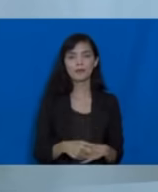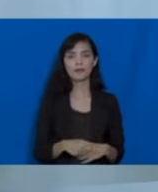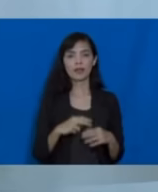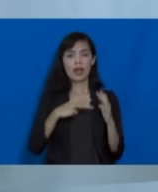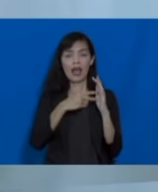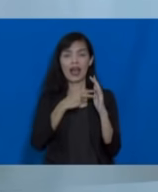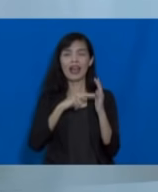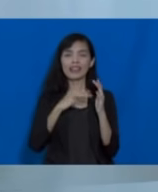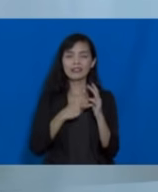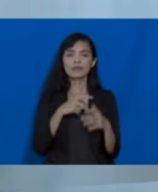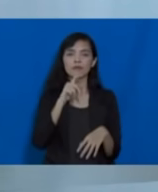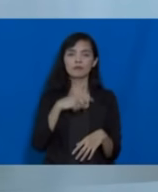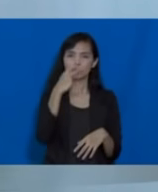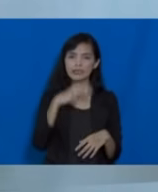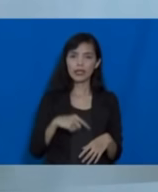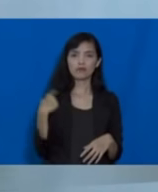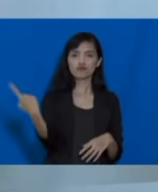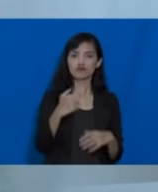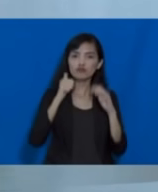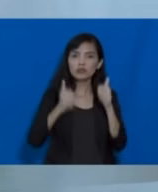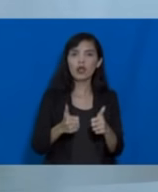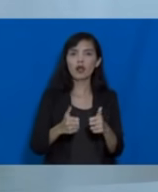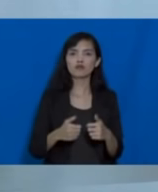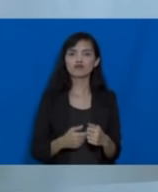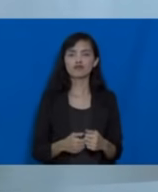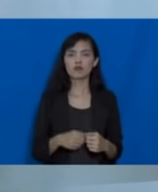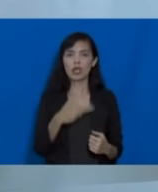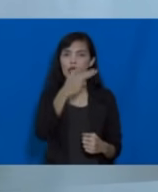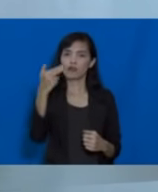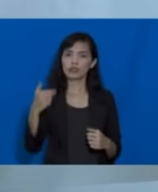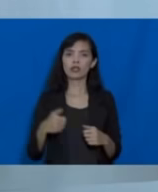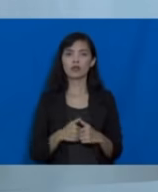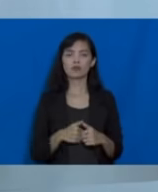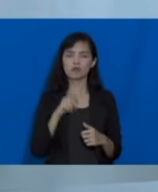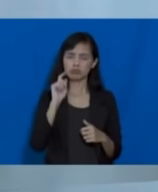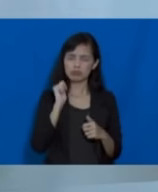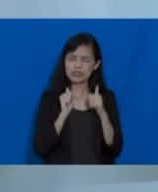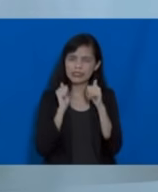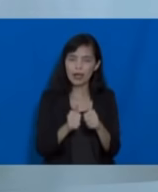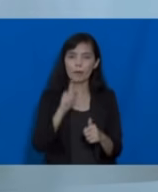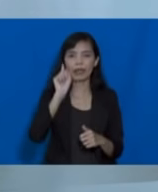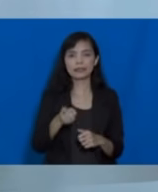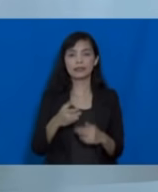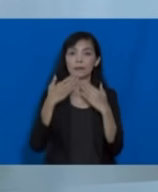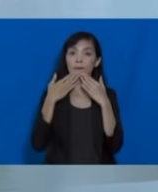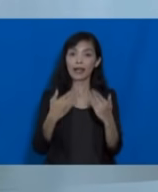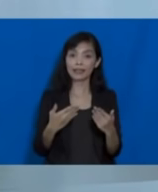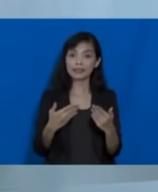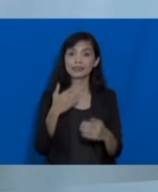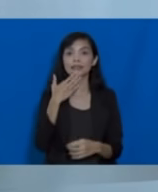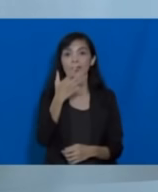ini kita bisa Ayo kita mampu Indonesia pasti bisa terima kasih